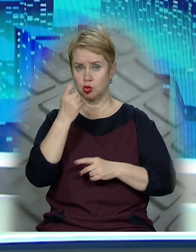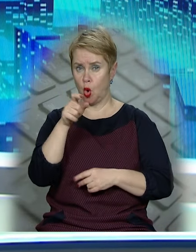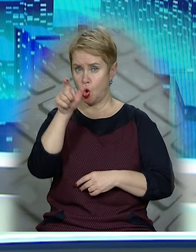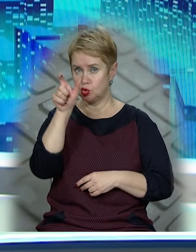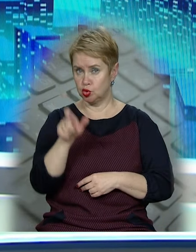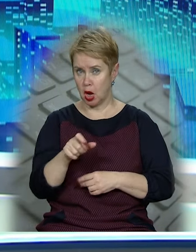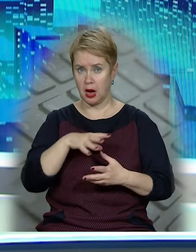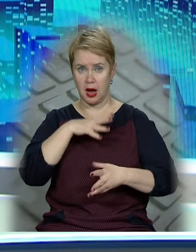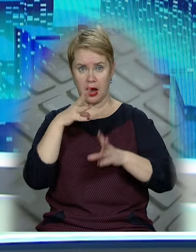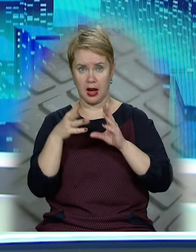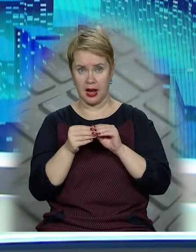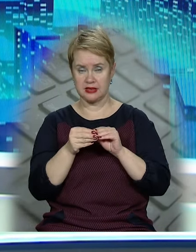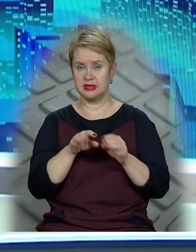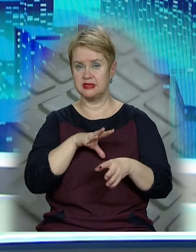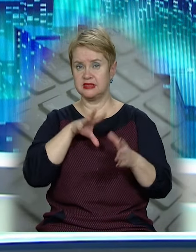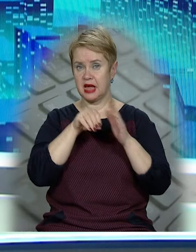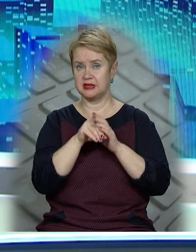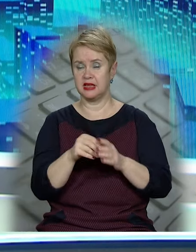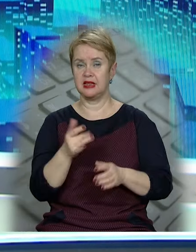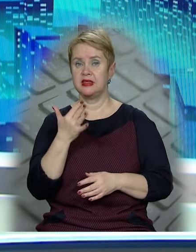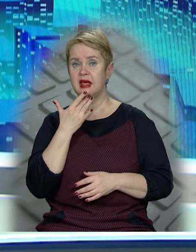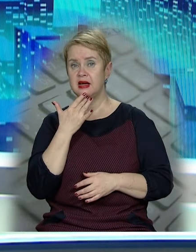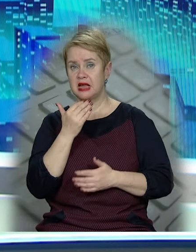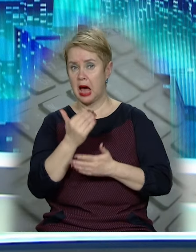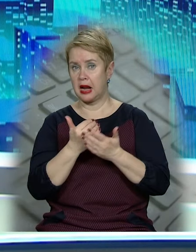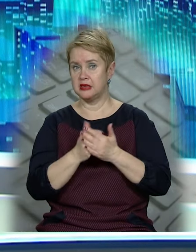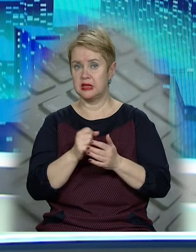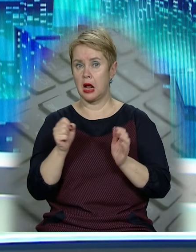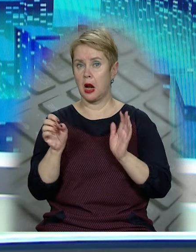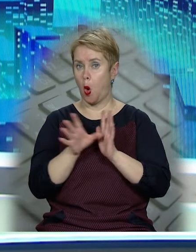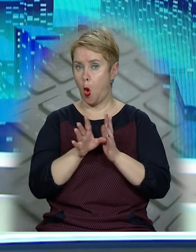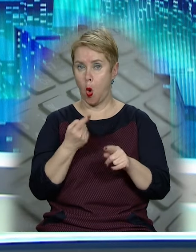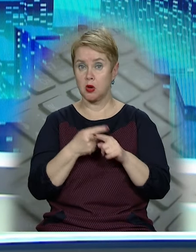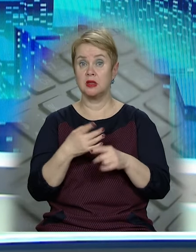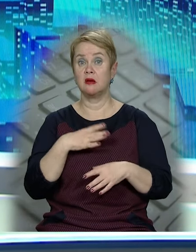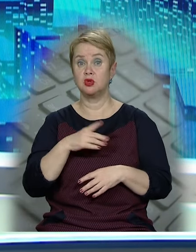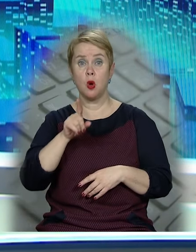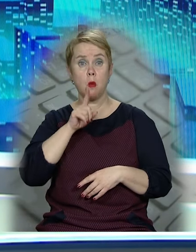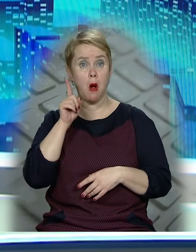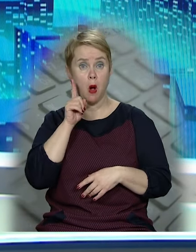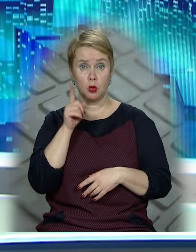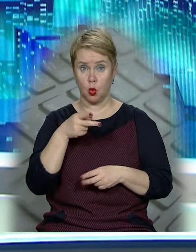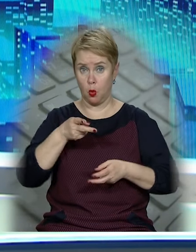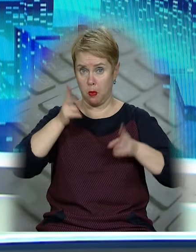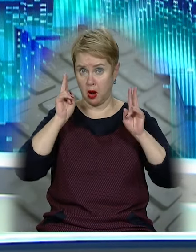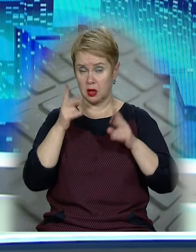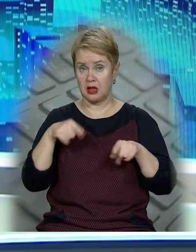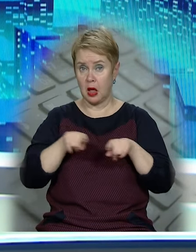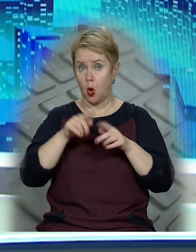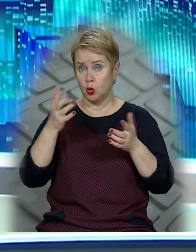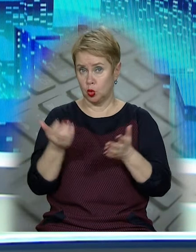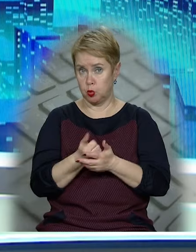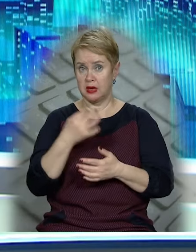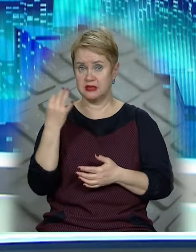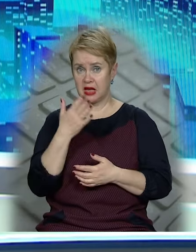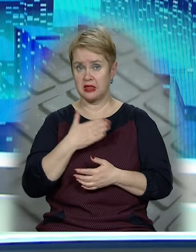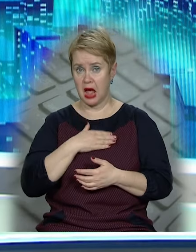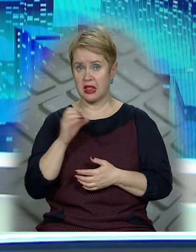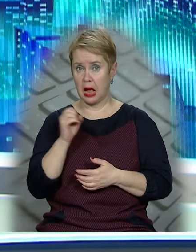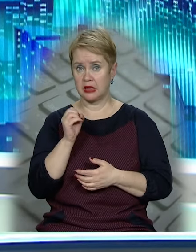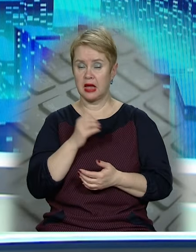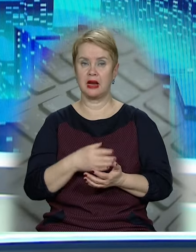чоловіків. Результат навіть занесли до Національного реєстру рекордів. Навіщо молодому барберу такі здобутки, цікавилася наша